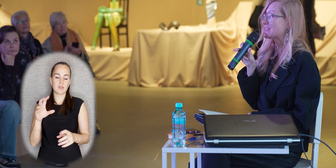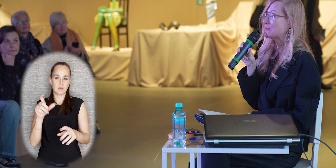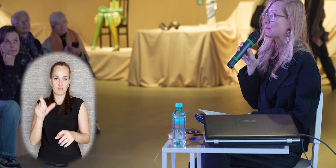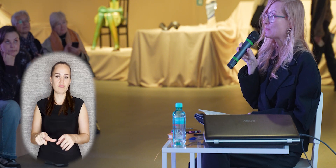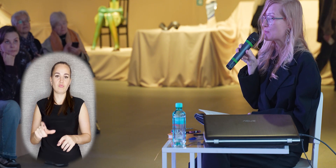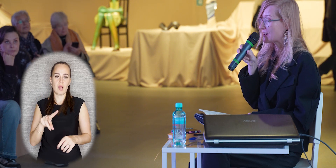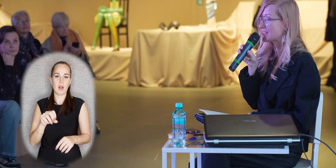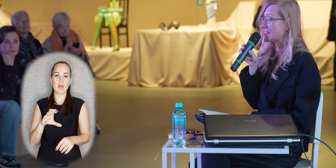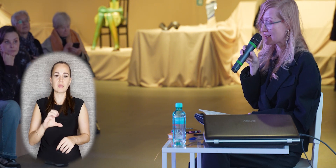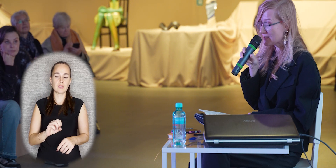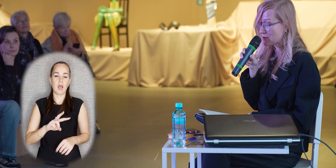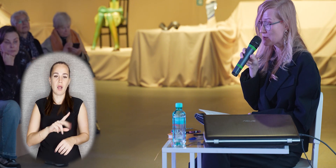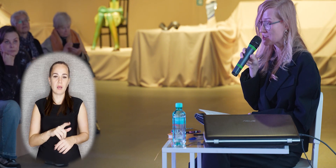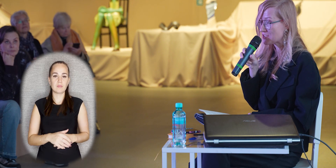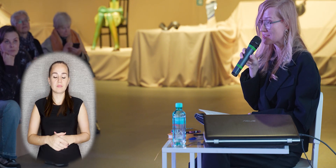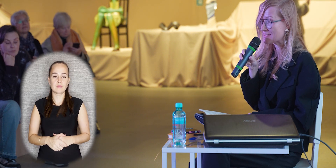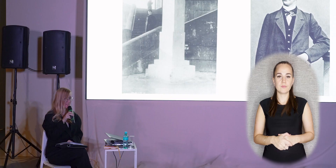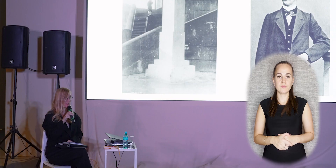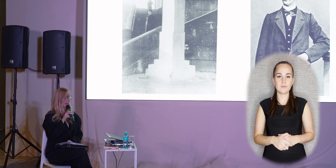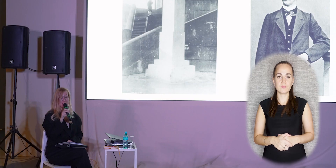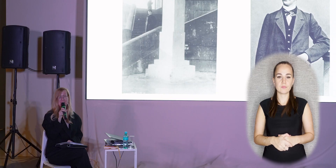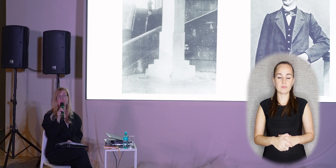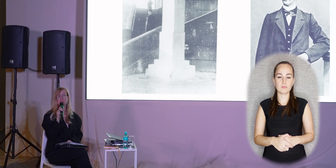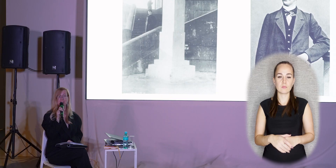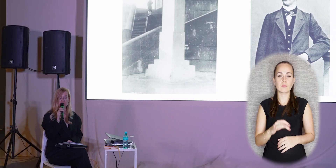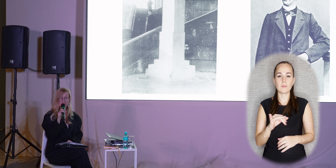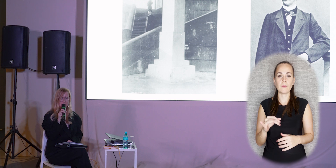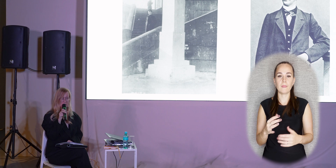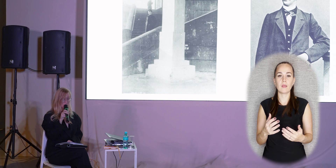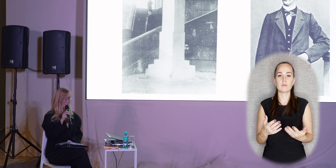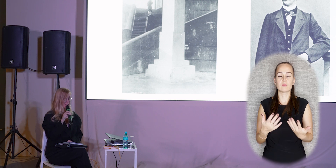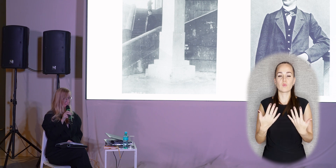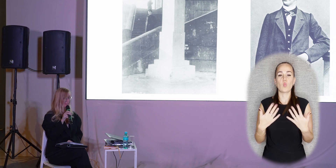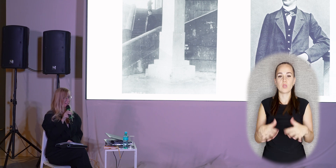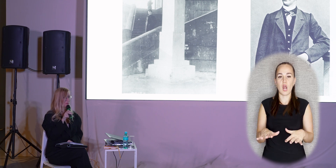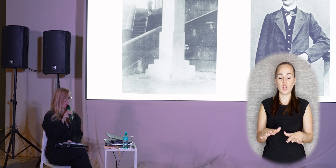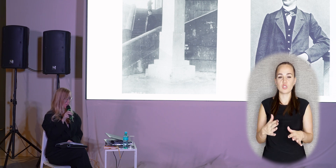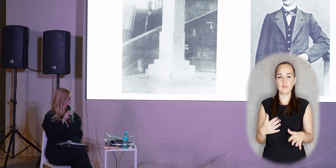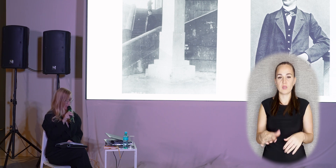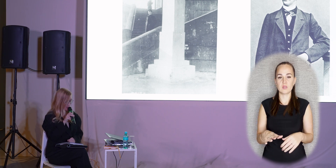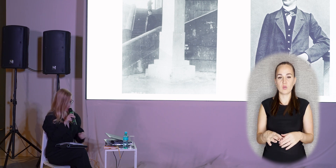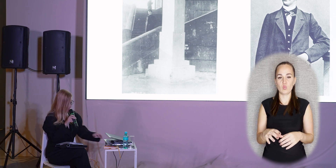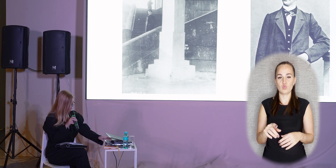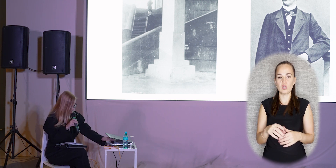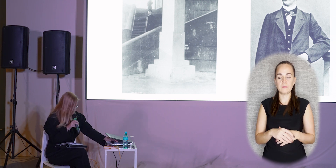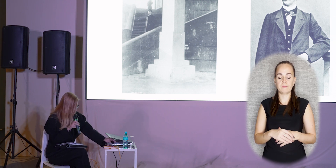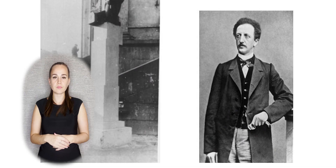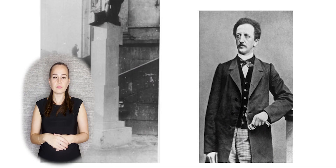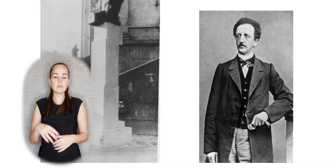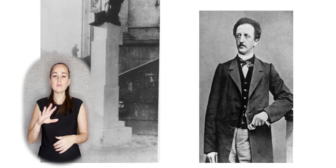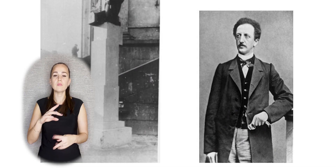от пропаганды и агитации, пишет советский журналист, утрачивается, потому что нет подписи на постаменте.